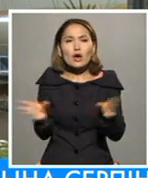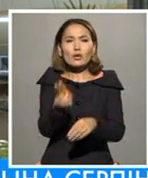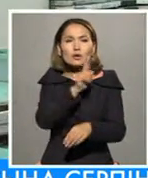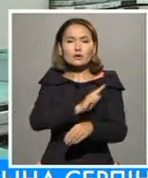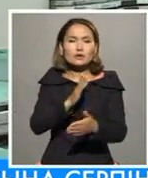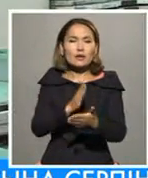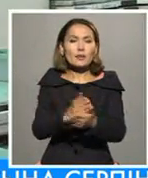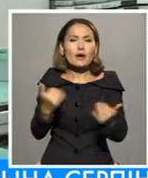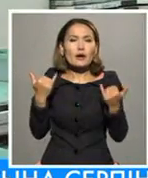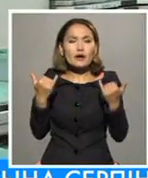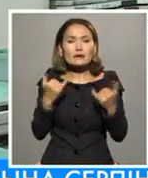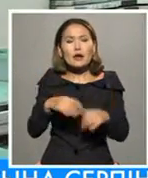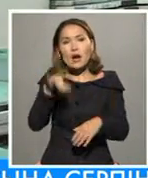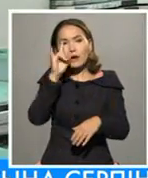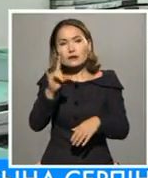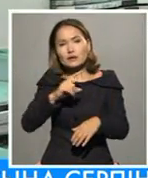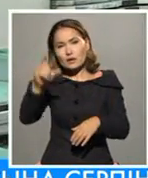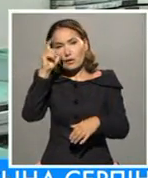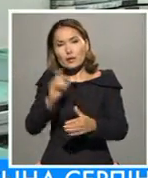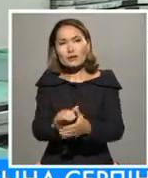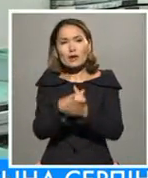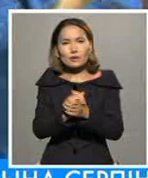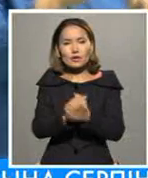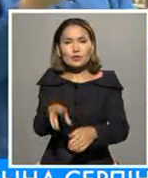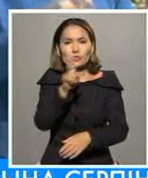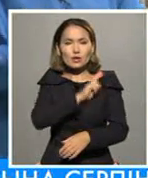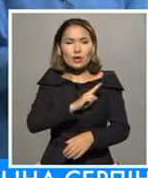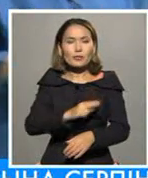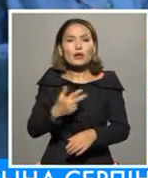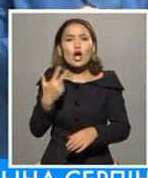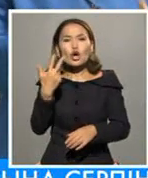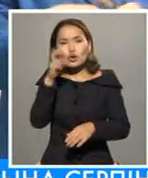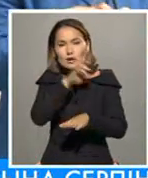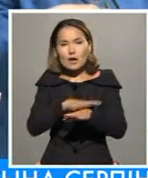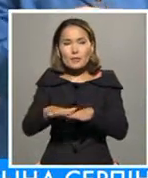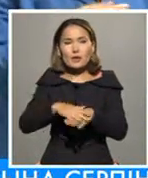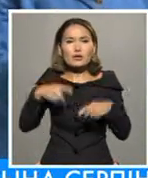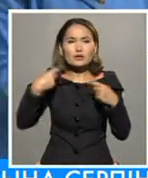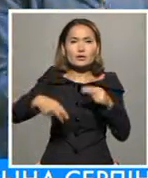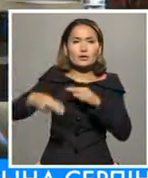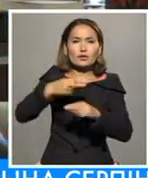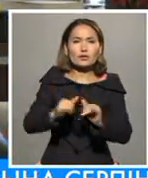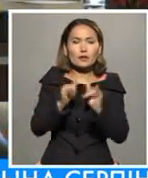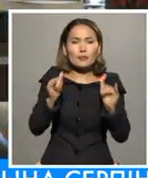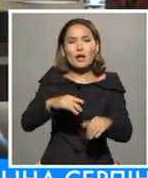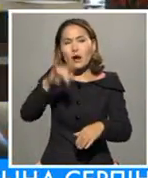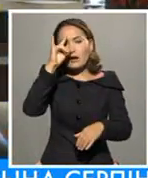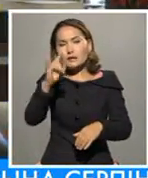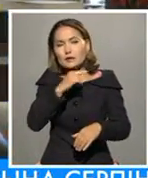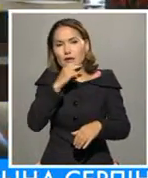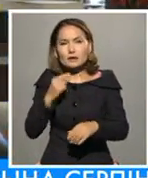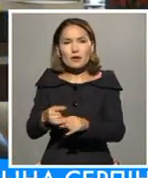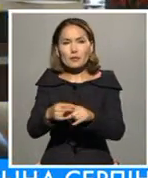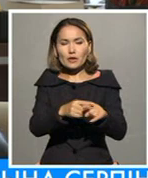аймағын құру туралы ұсынысы көпшілікке тиімді болуы тиіс. Алдымен үш елмен де сауда саттық көлемі ұлғаяды. 2013